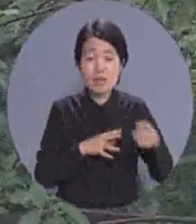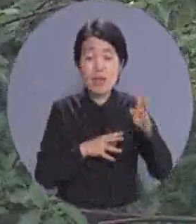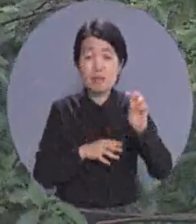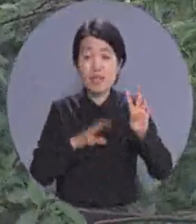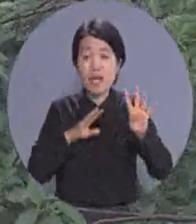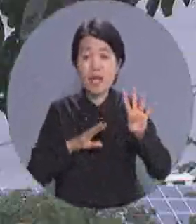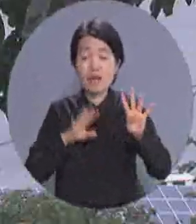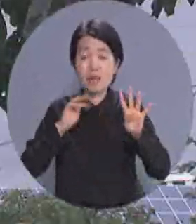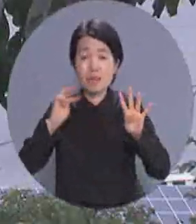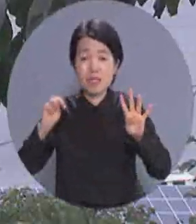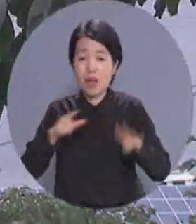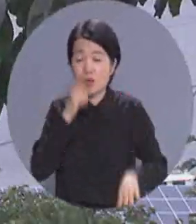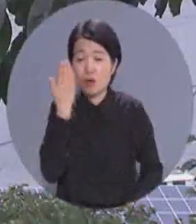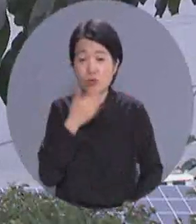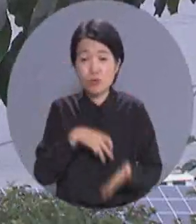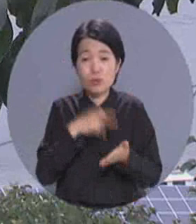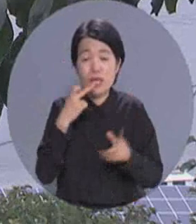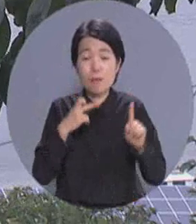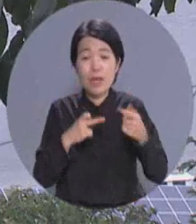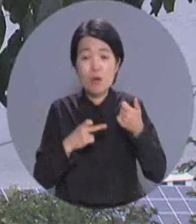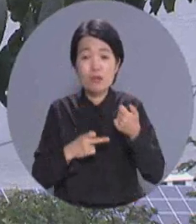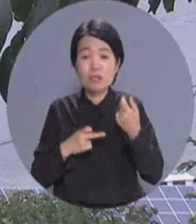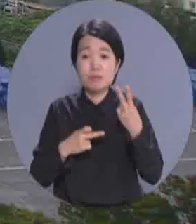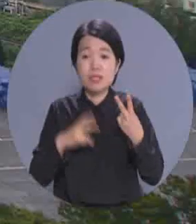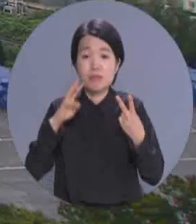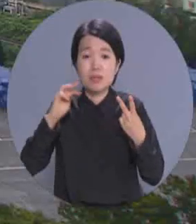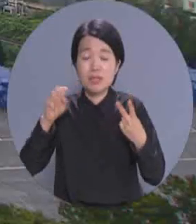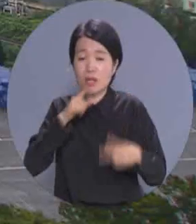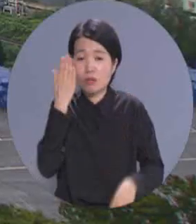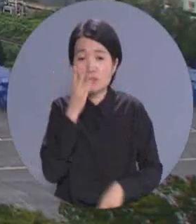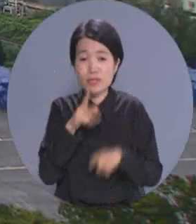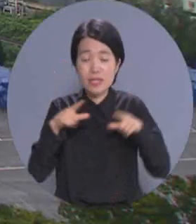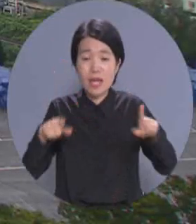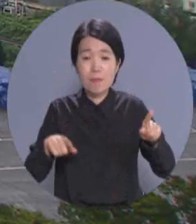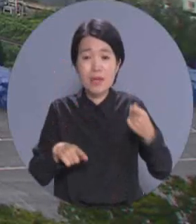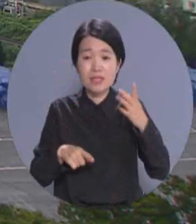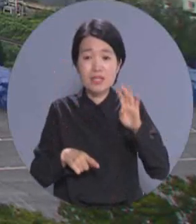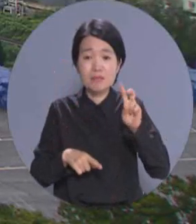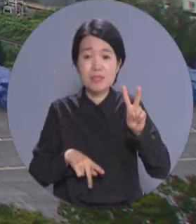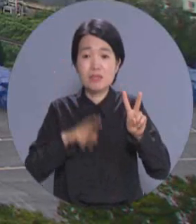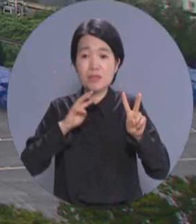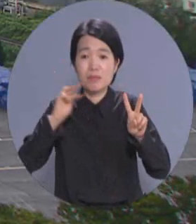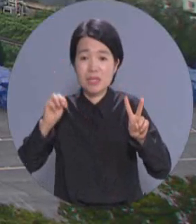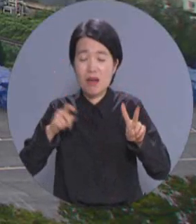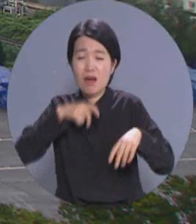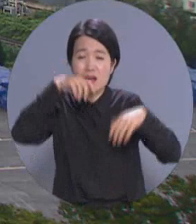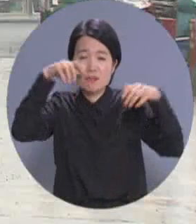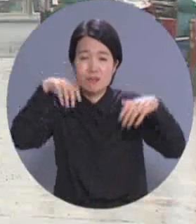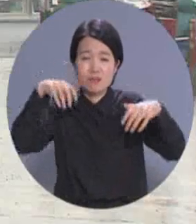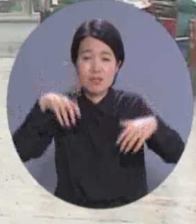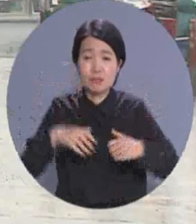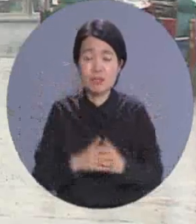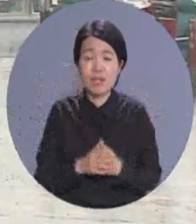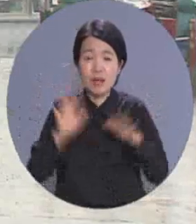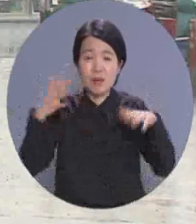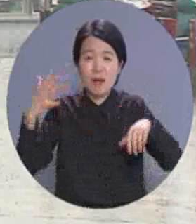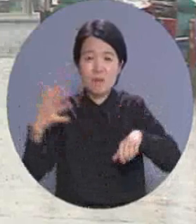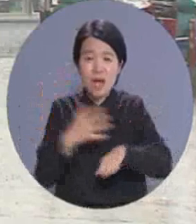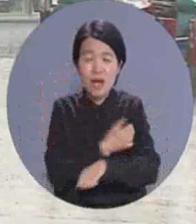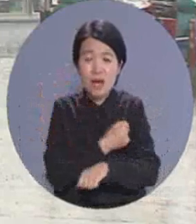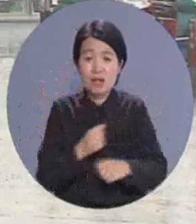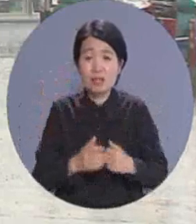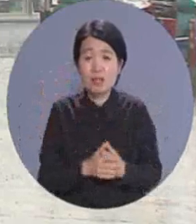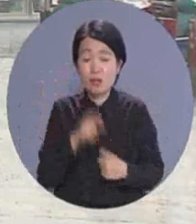224mm 여수돌산 152mm 여수산단의 142mm의 비가 내렸습니다 바람도 강하게